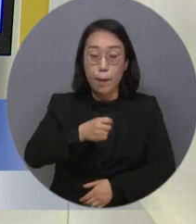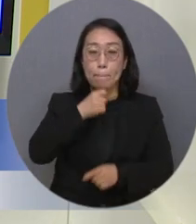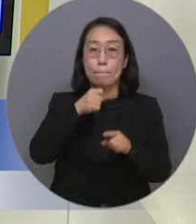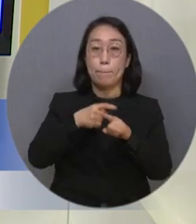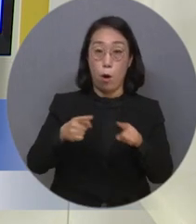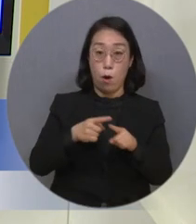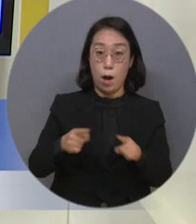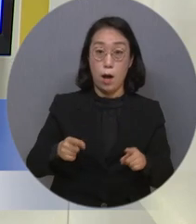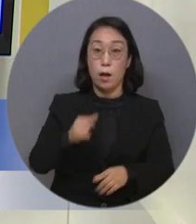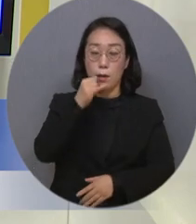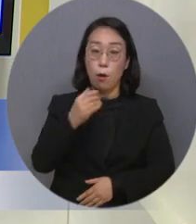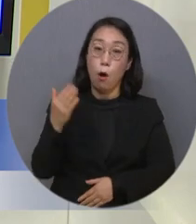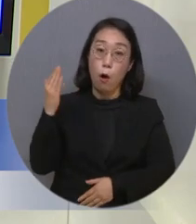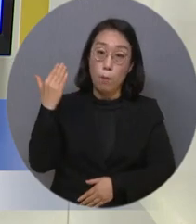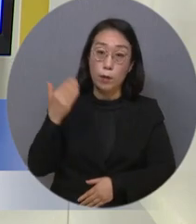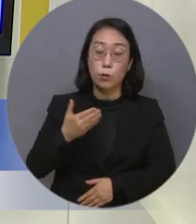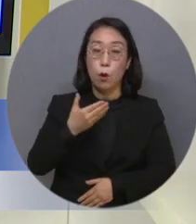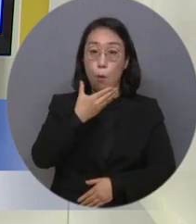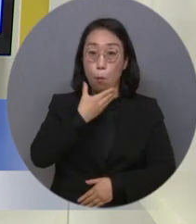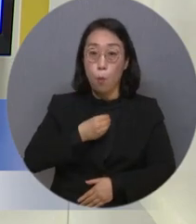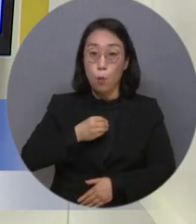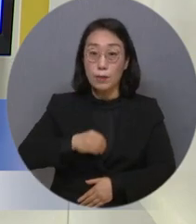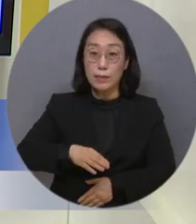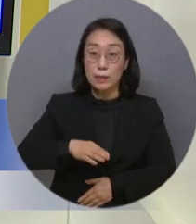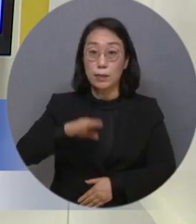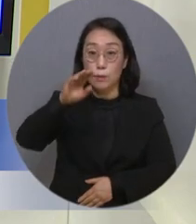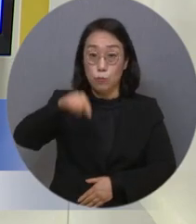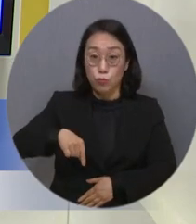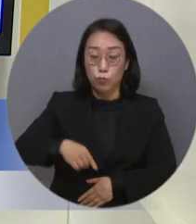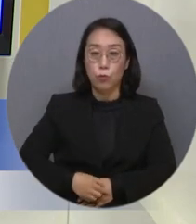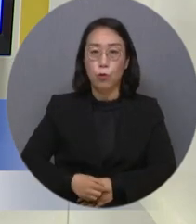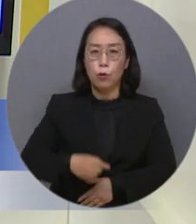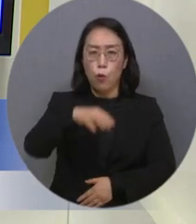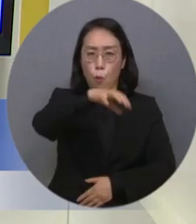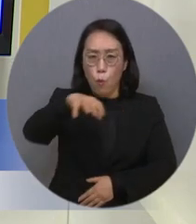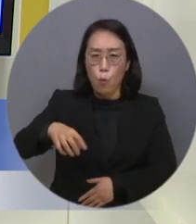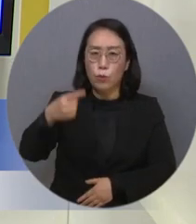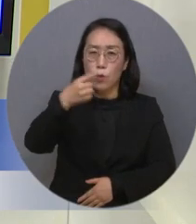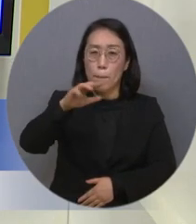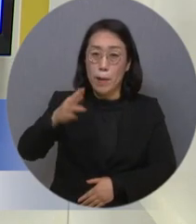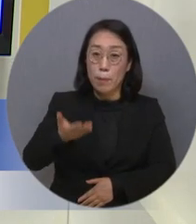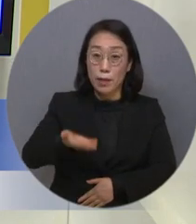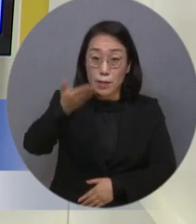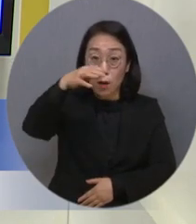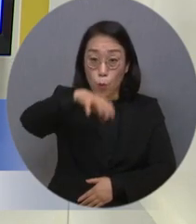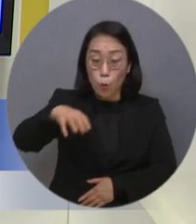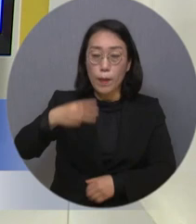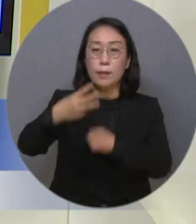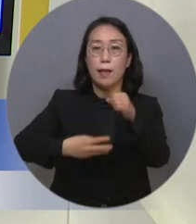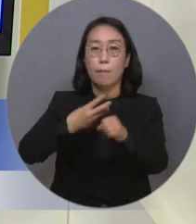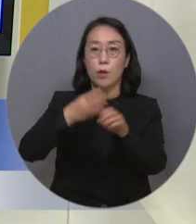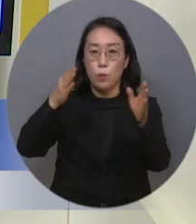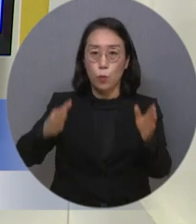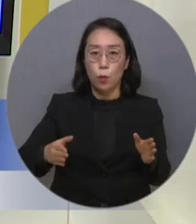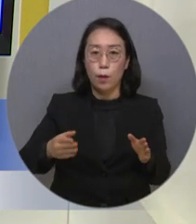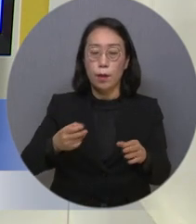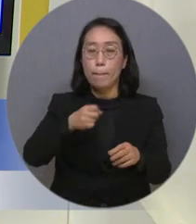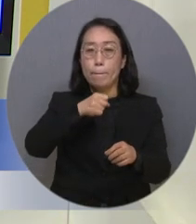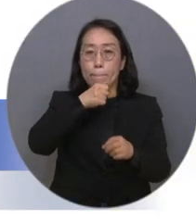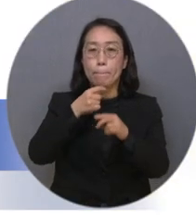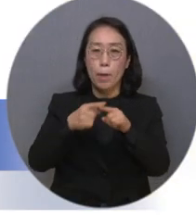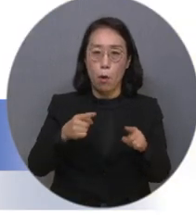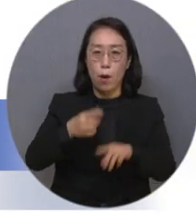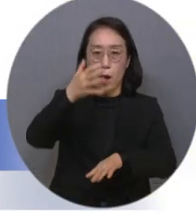있는데요 얼마 전 보건복지부가 전국 185개소에 대한 지난 3년여간의 평가 결과를